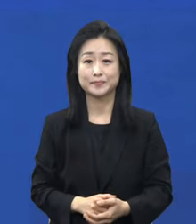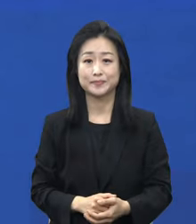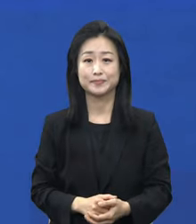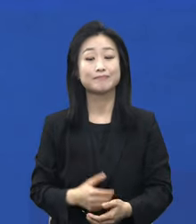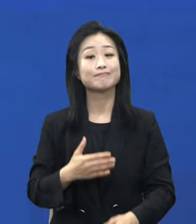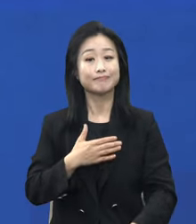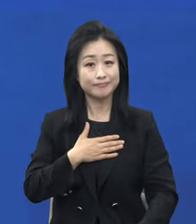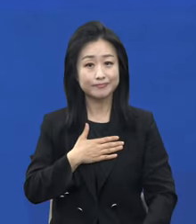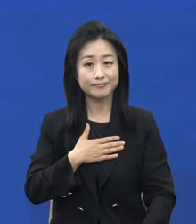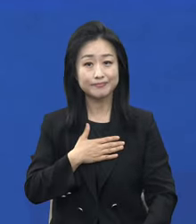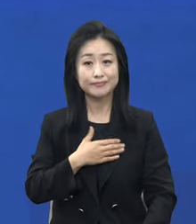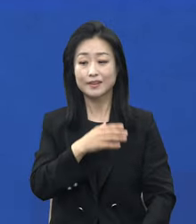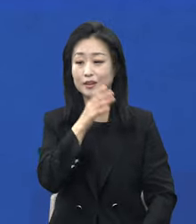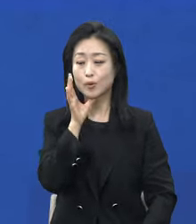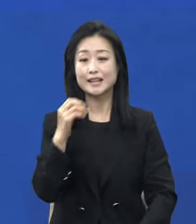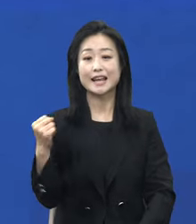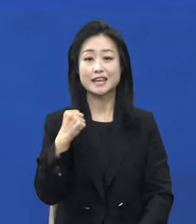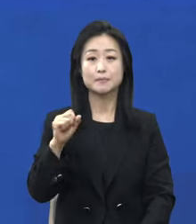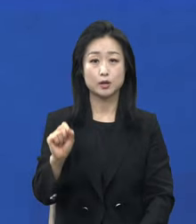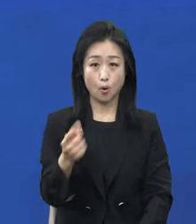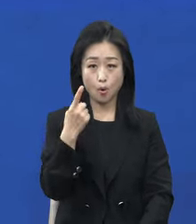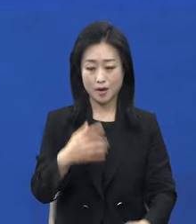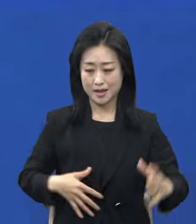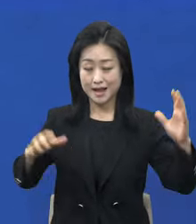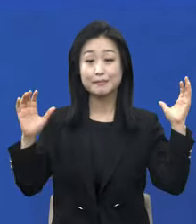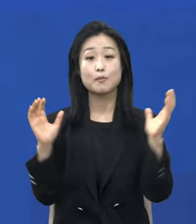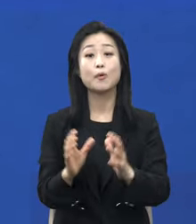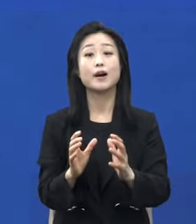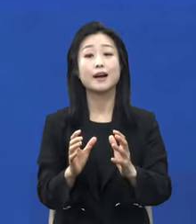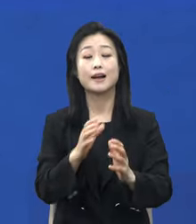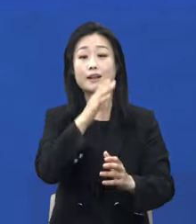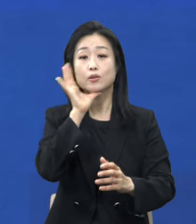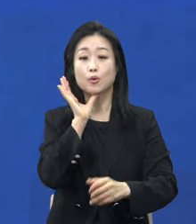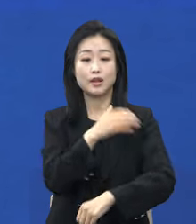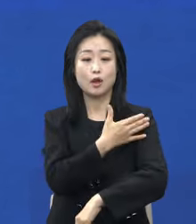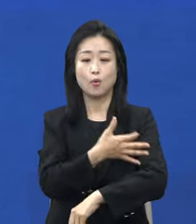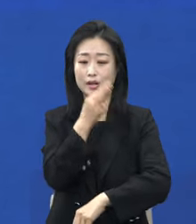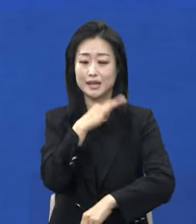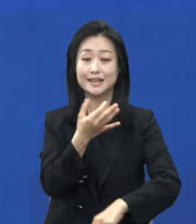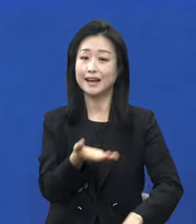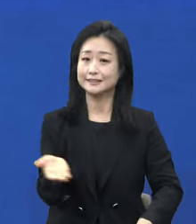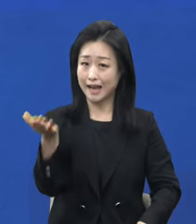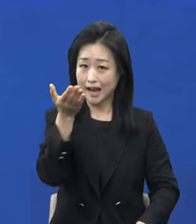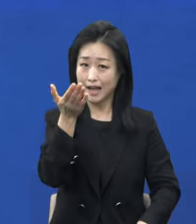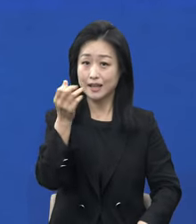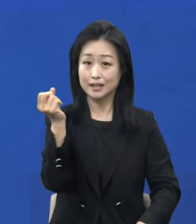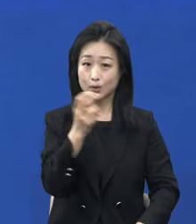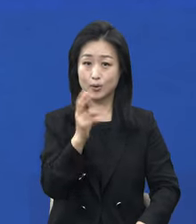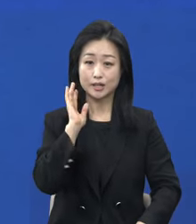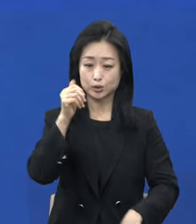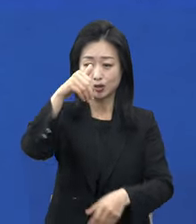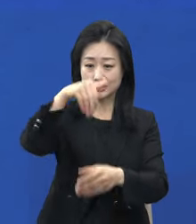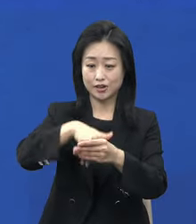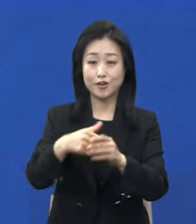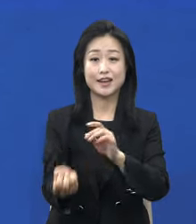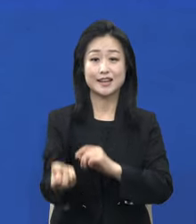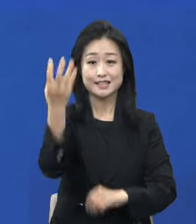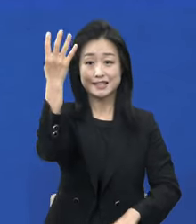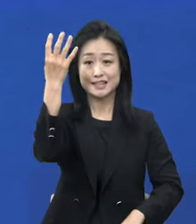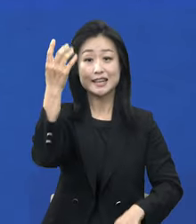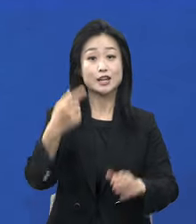바로 이 노인의 힘을 한데 모아 노인의 권익 향상과 대선 승리로 가는 길에